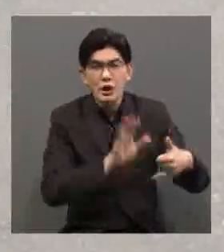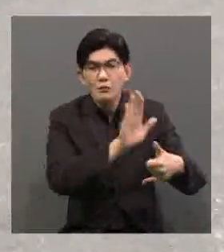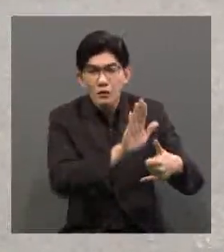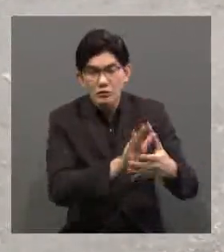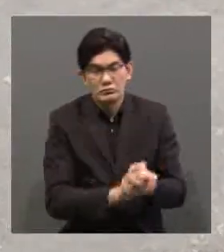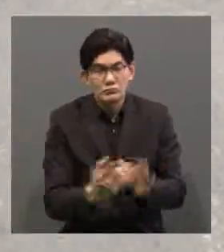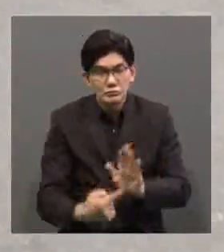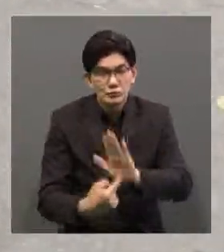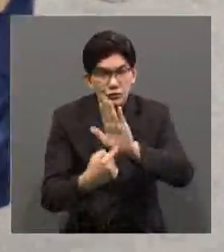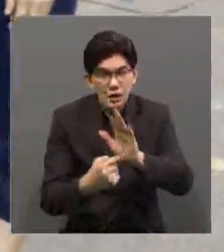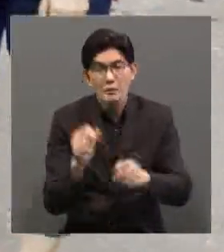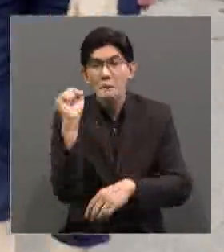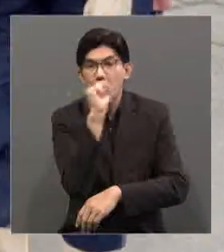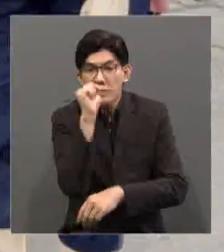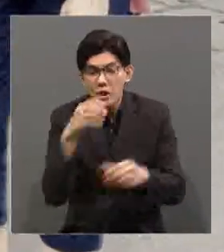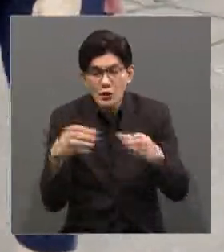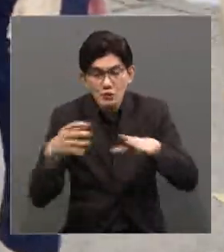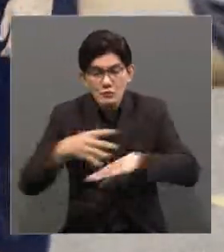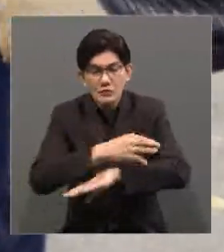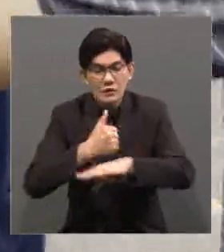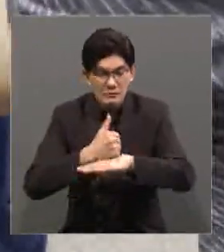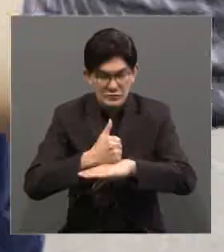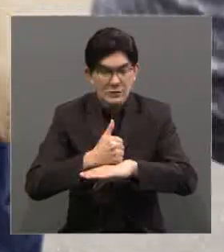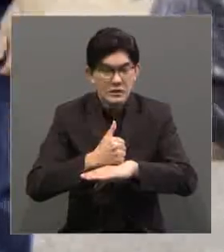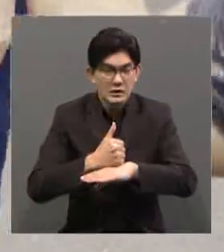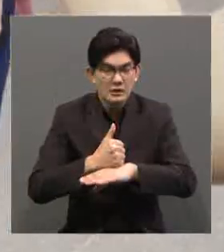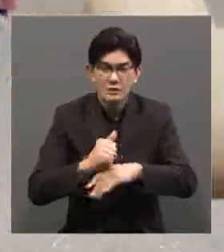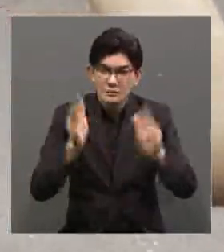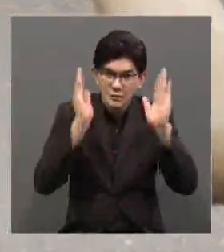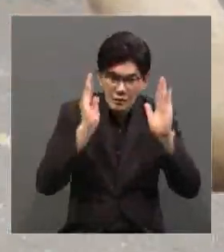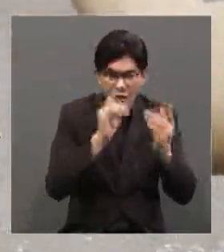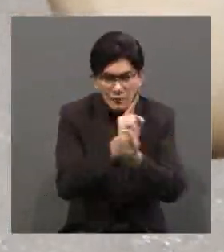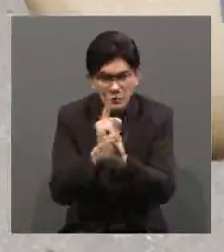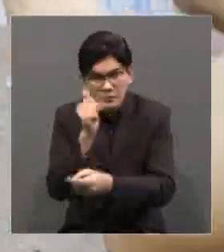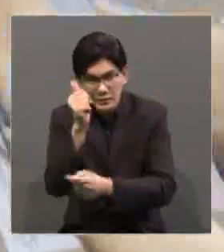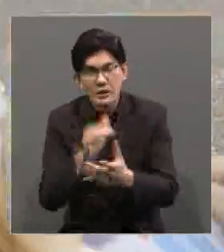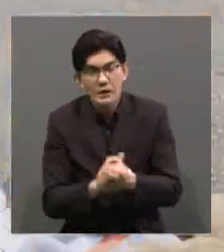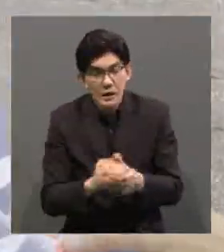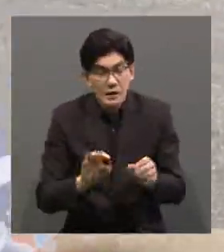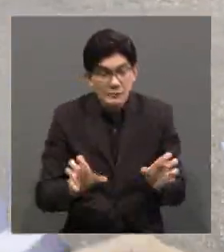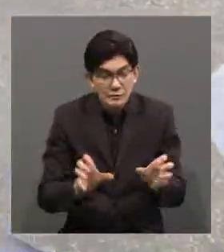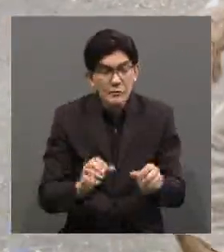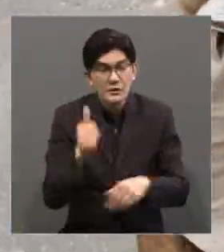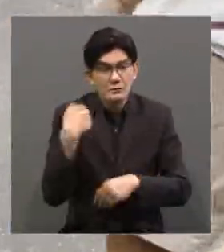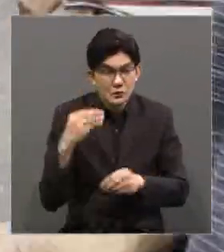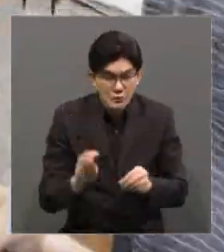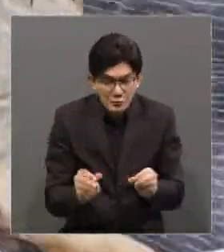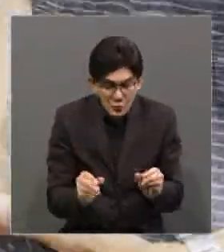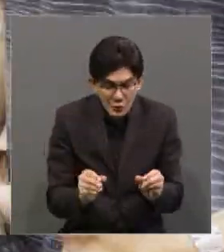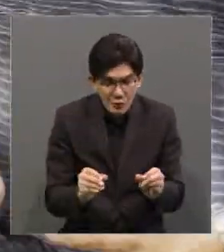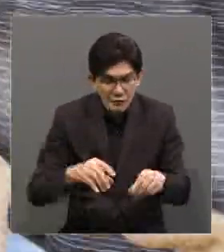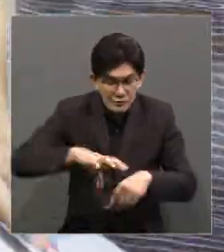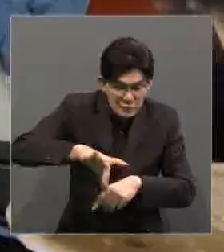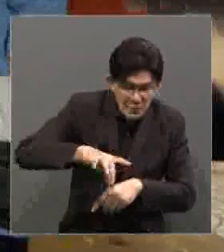นะครับอย่างเช่นการใช้เพลงของพรรคการเมืองประกอบในการหาเสียงนะครับท่านบอกว่าอยากจะใช้เป็นลักษณะของการเปิดเพลงแทนนะครับอย่างเช่นเปิดจากแ